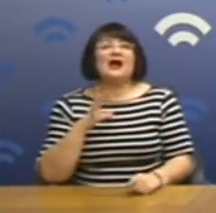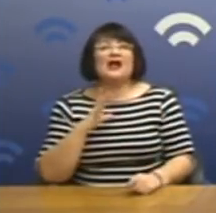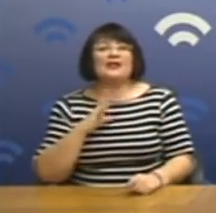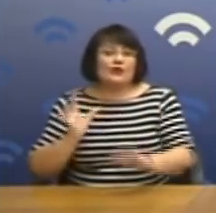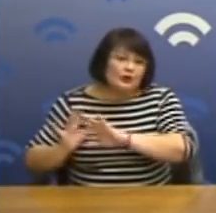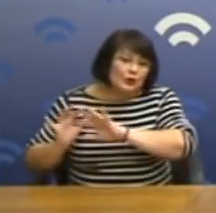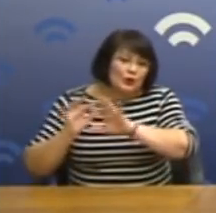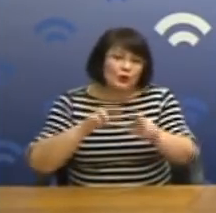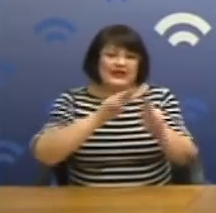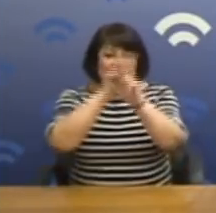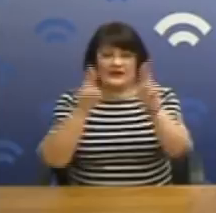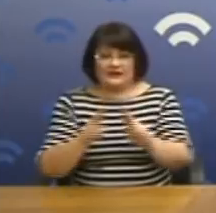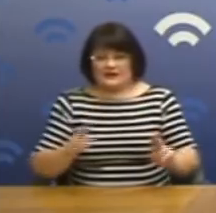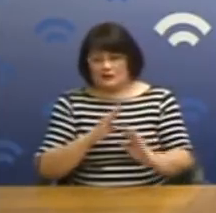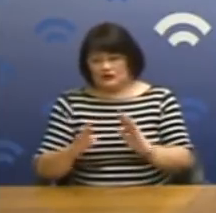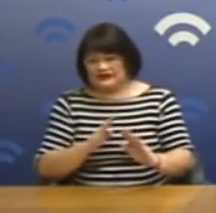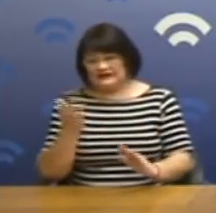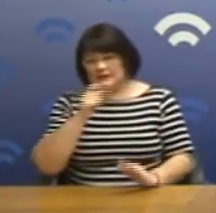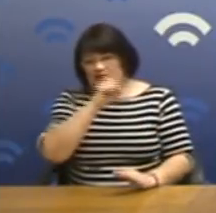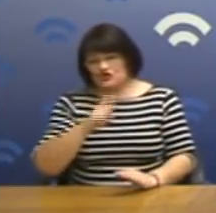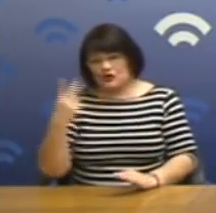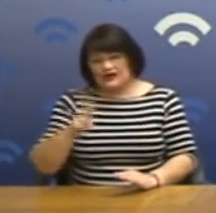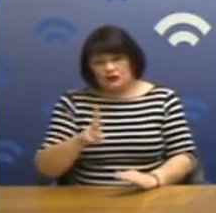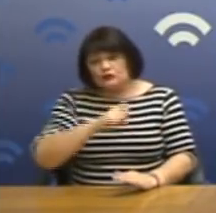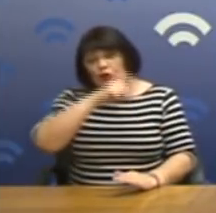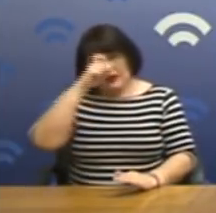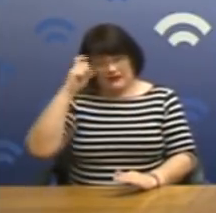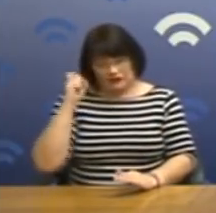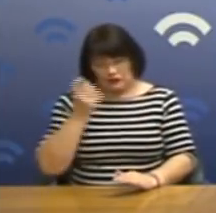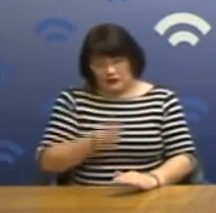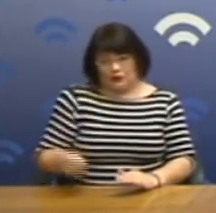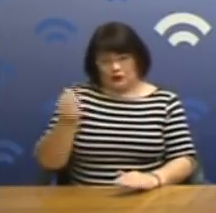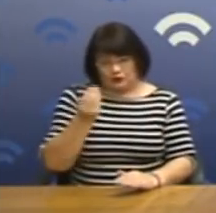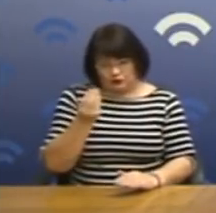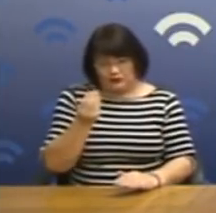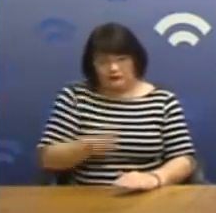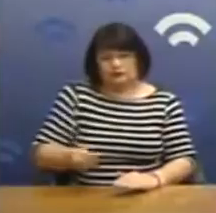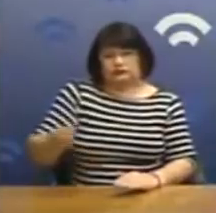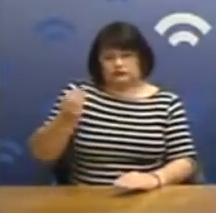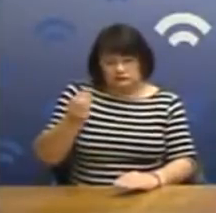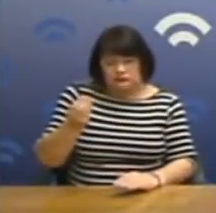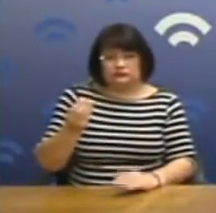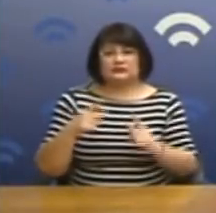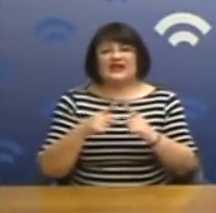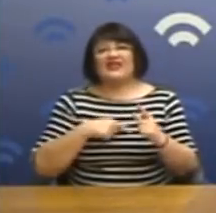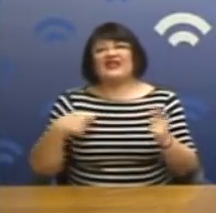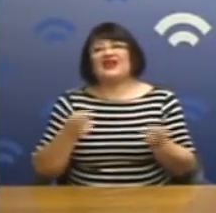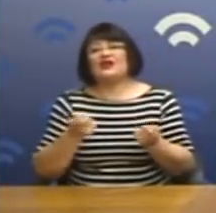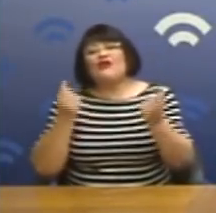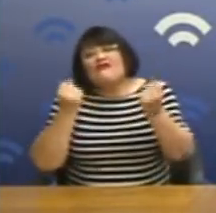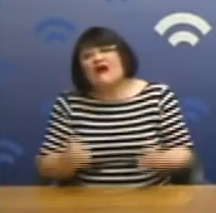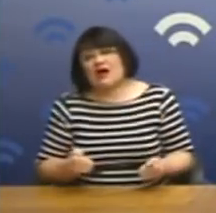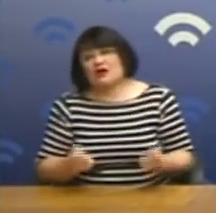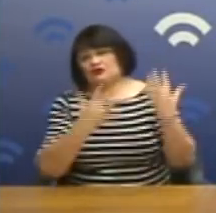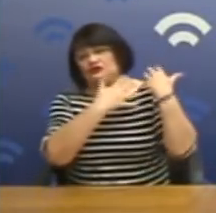διεθνή προστασία, τους κάνετε τη ζωή δύσκολη. Επιπλέον θα προκαλέσετε πρόσθετο διοικητικό βάρος